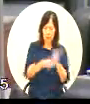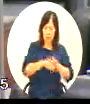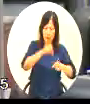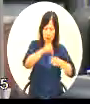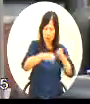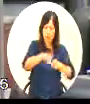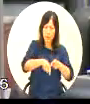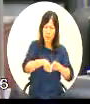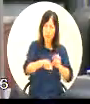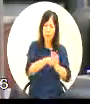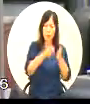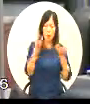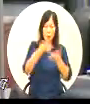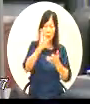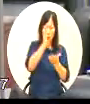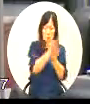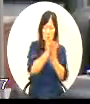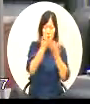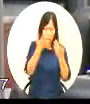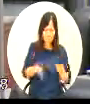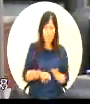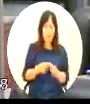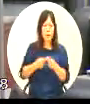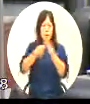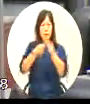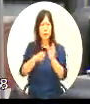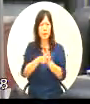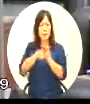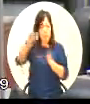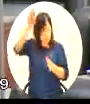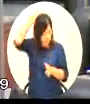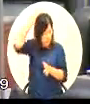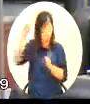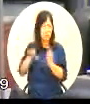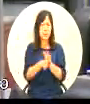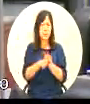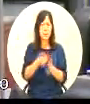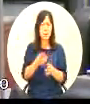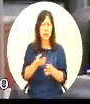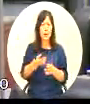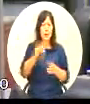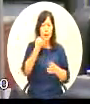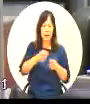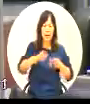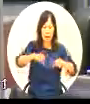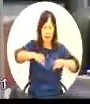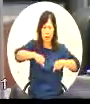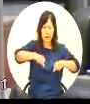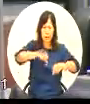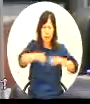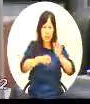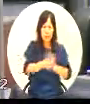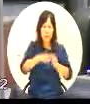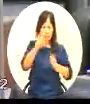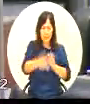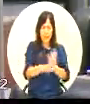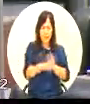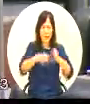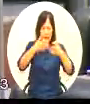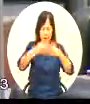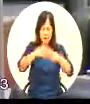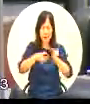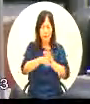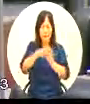也有不少的问题啦。第一个，比如说过去的这个那个机台反应很慢，系统太旧了，